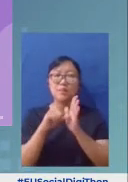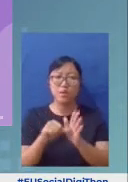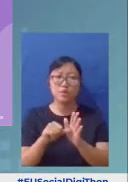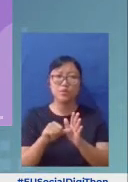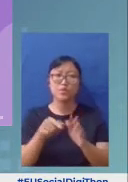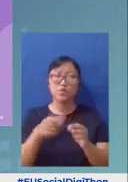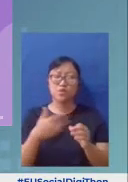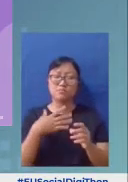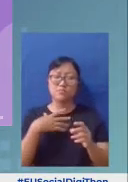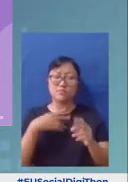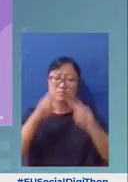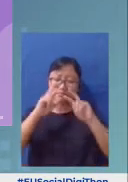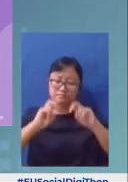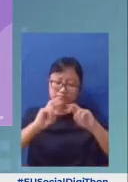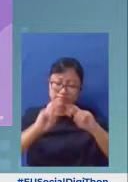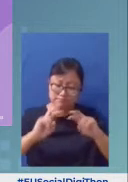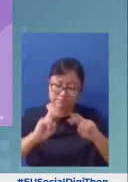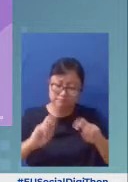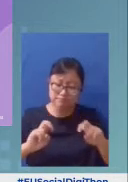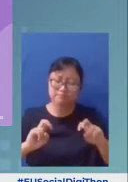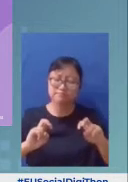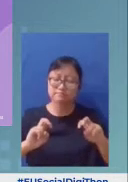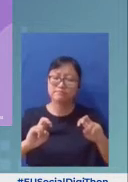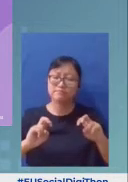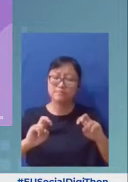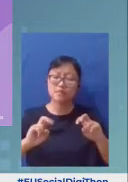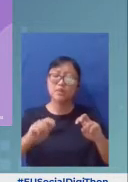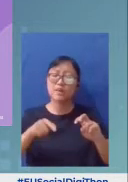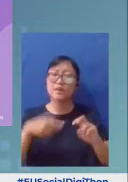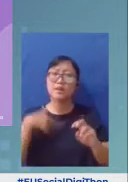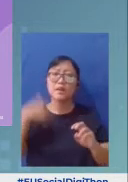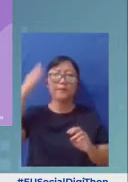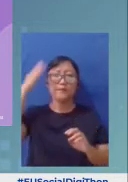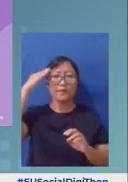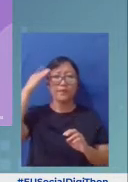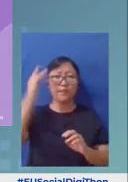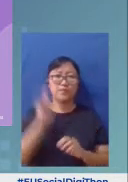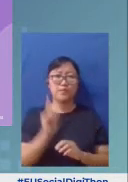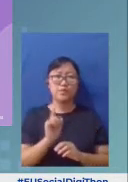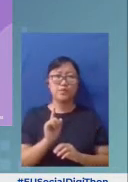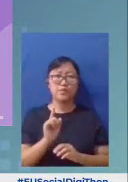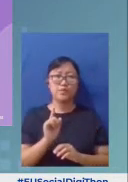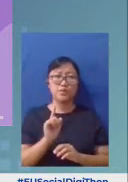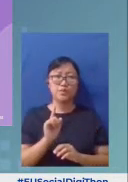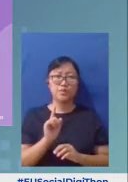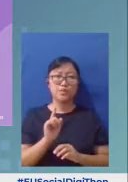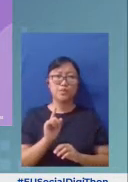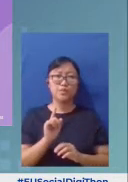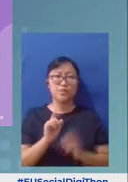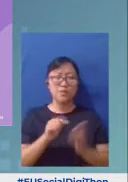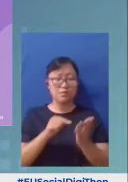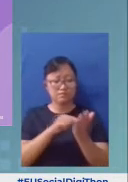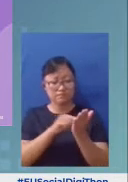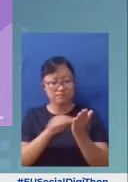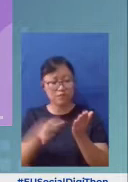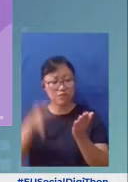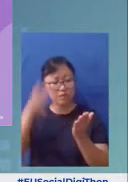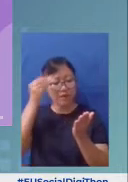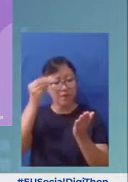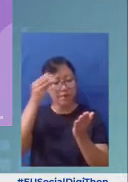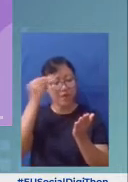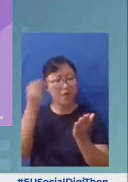macam hal-hal supaya kita lebih paham lagi ya, meningkatkan pengetahuan kita,